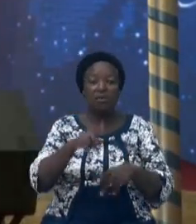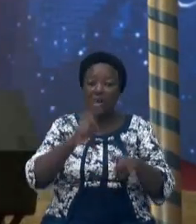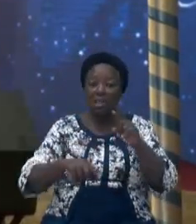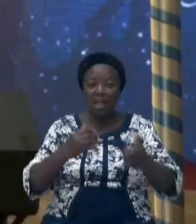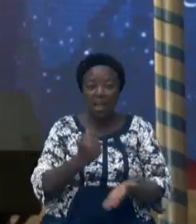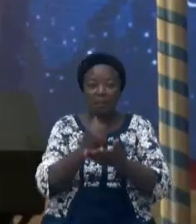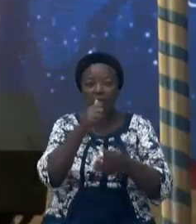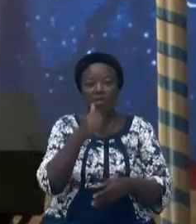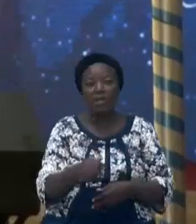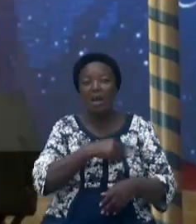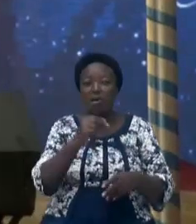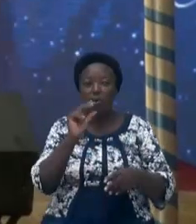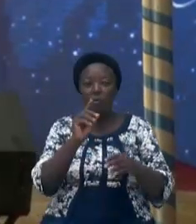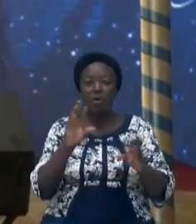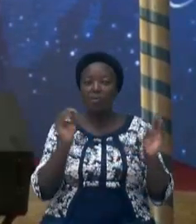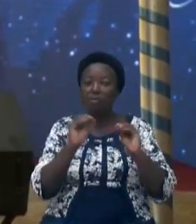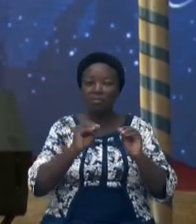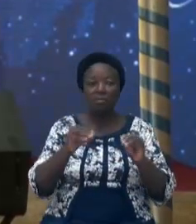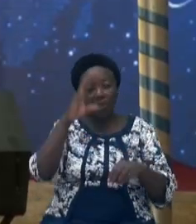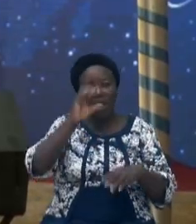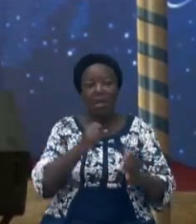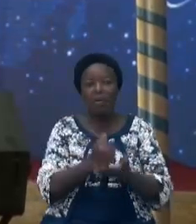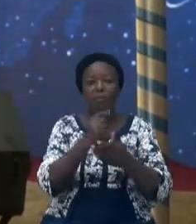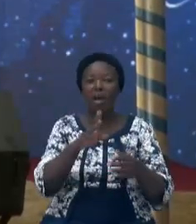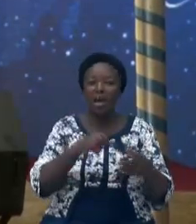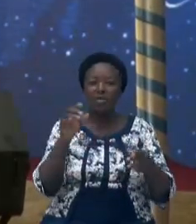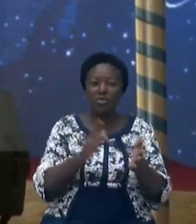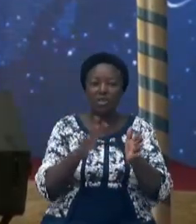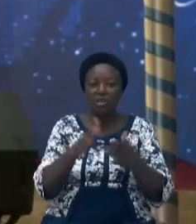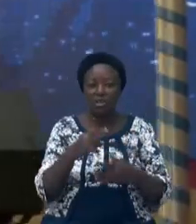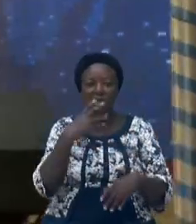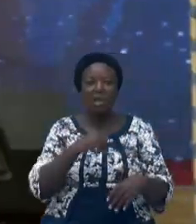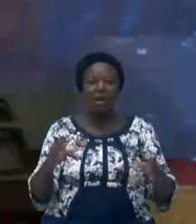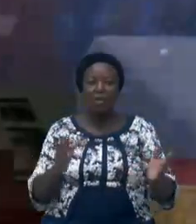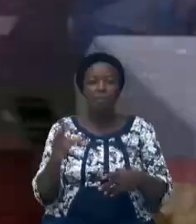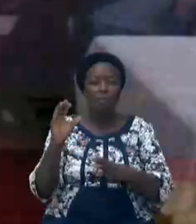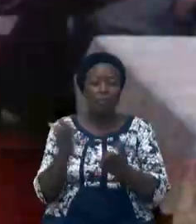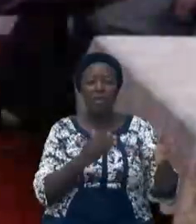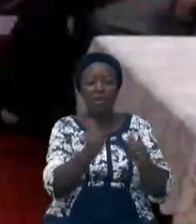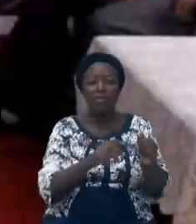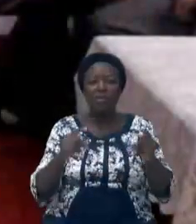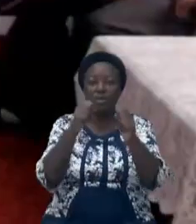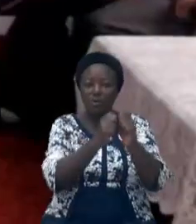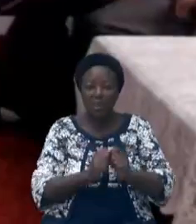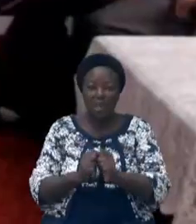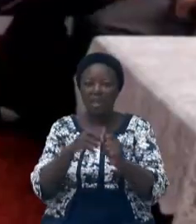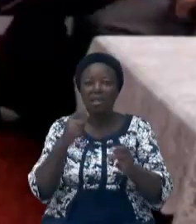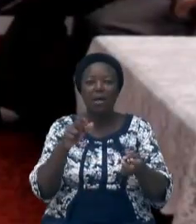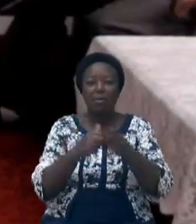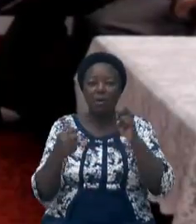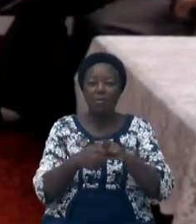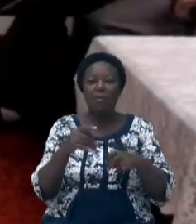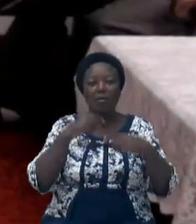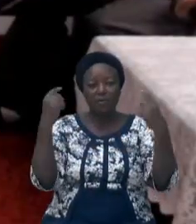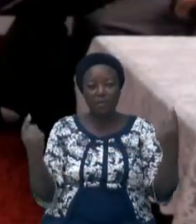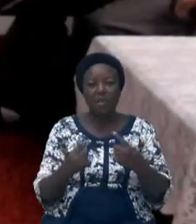de tout le besoin de ta vie tu ne peux pas t d épaisseur de peut-être d&g ce qu'il a dit il faut